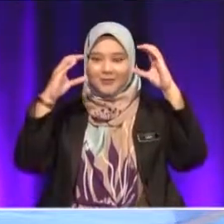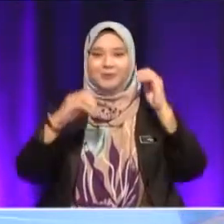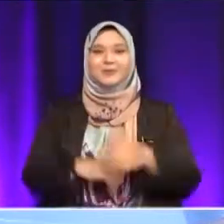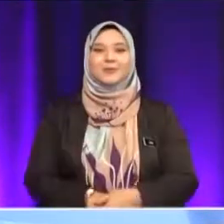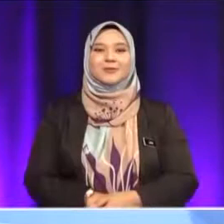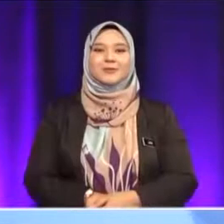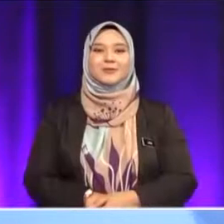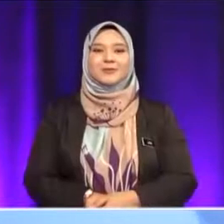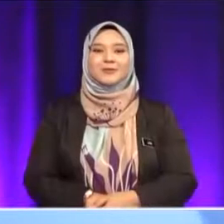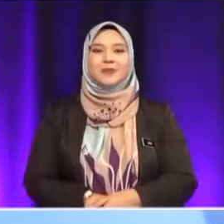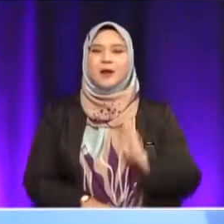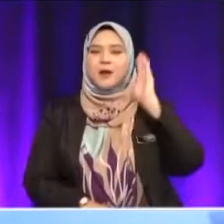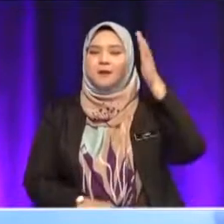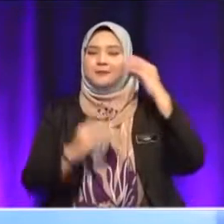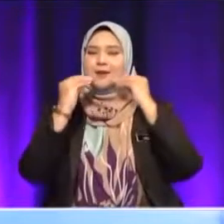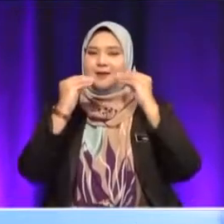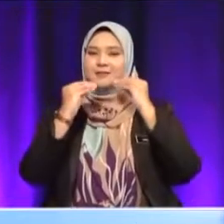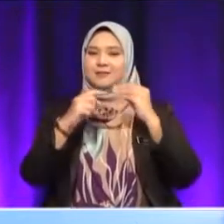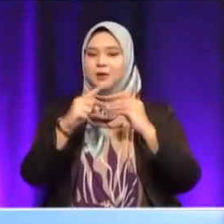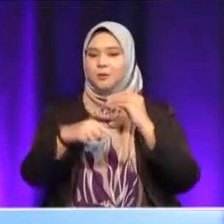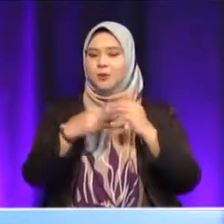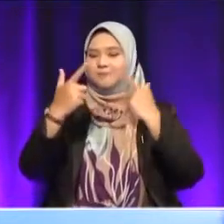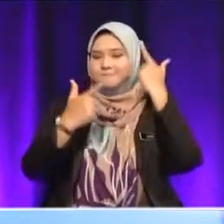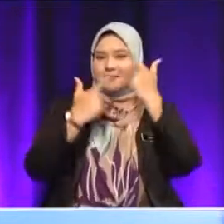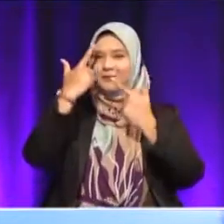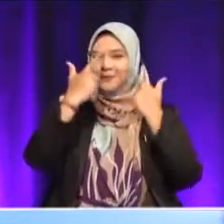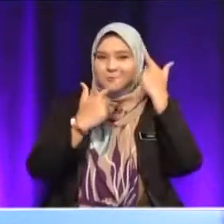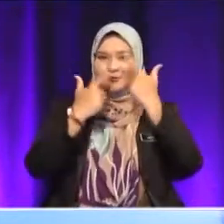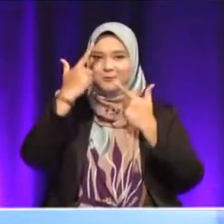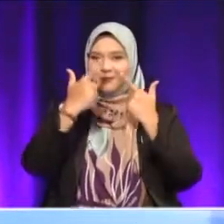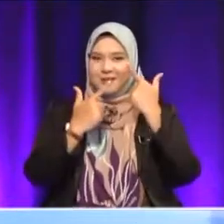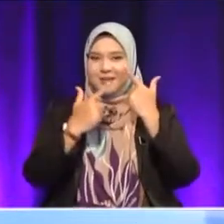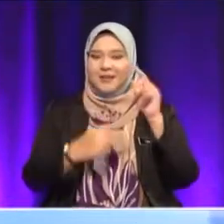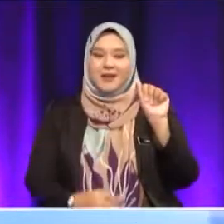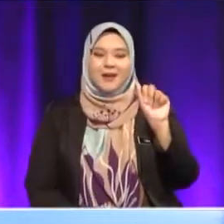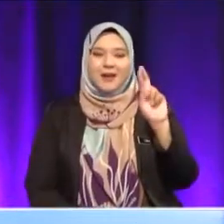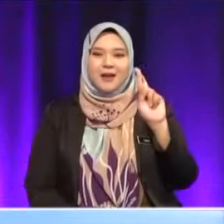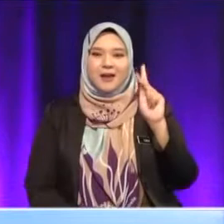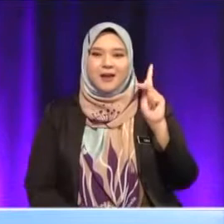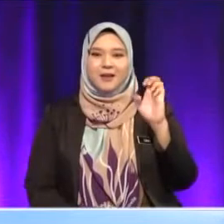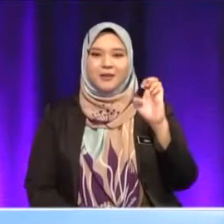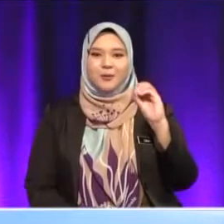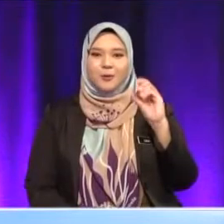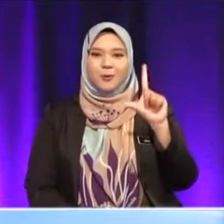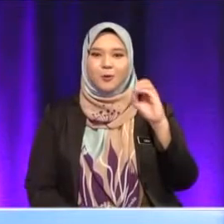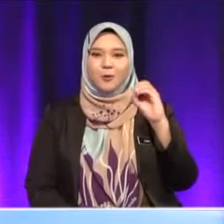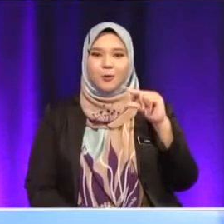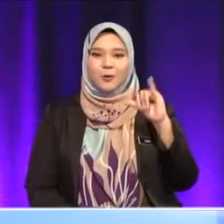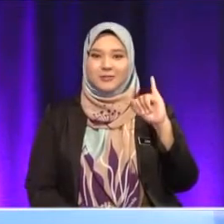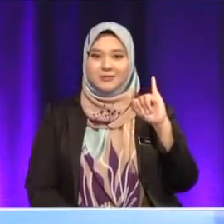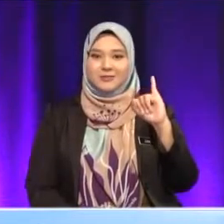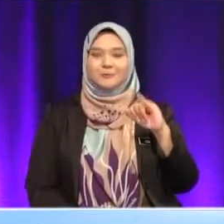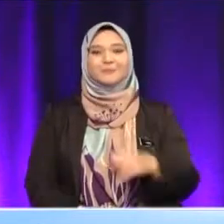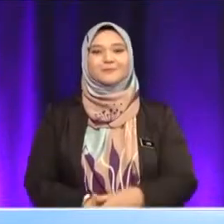tetapi bukan melancong yang biasa Karena hari ini kita akan melakukan pelancungan arkeology ataupun Arkeo pelacungan jadi